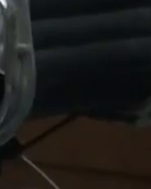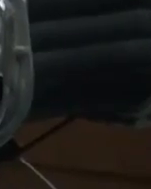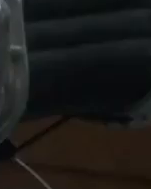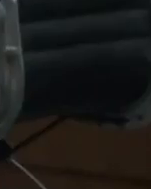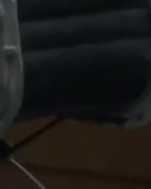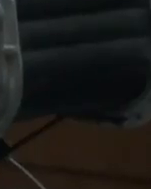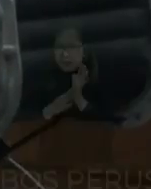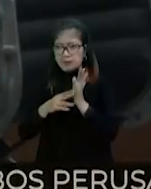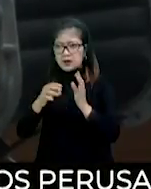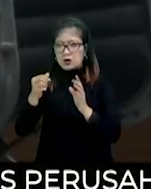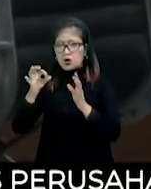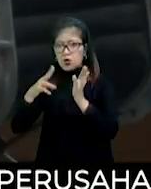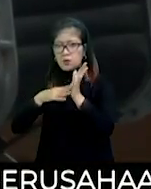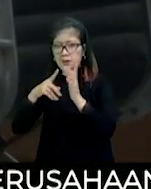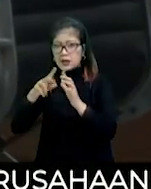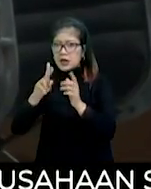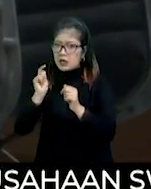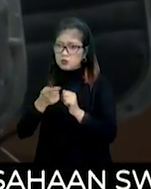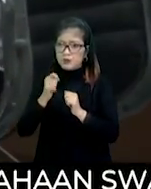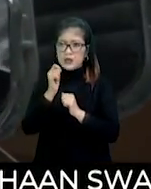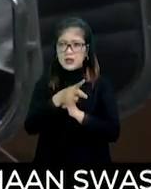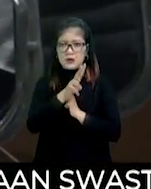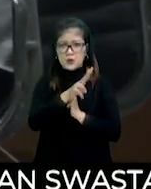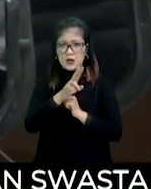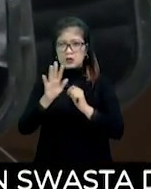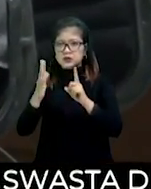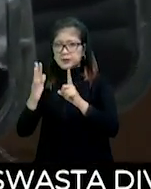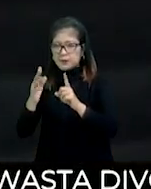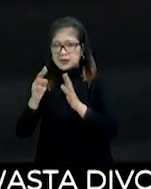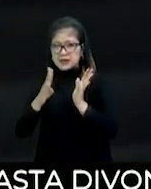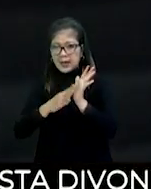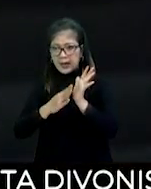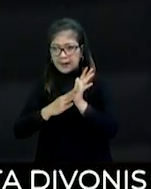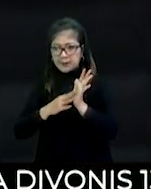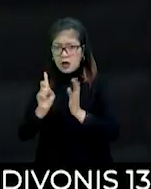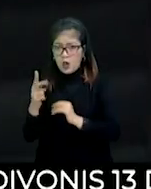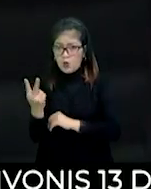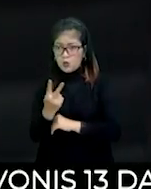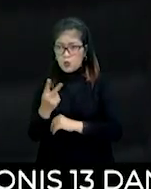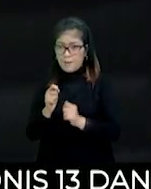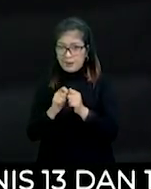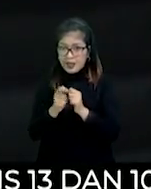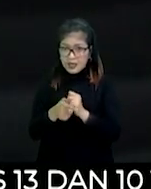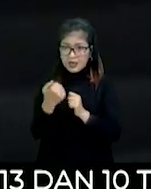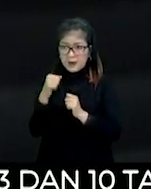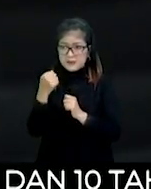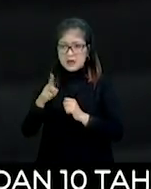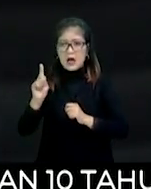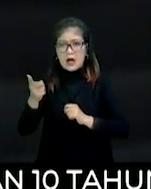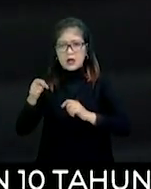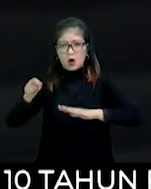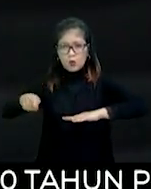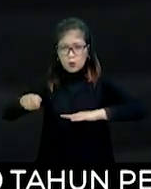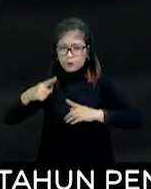Lukman harus membayar uang pengganti 715 miliar rupiah. Jika keduanya tidak mampu membayar, akan mendapat hukuman penjara